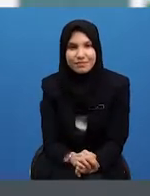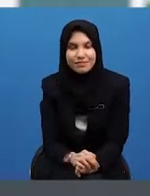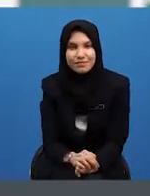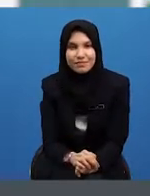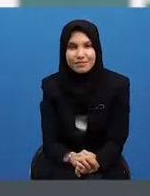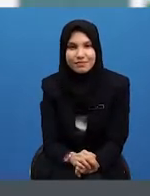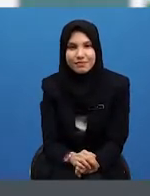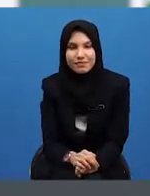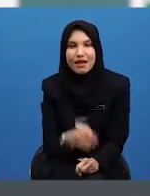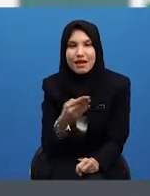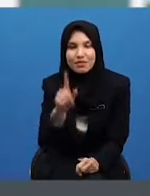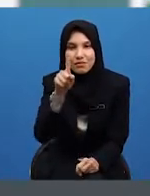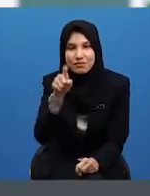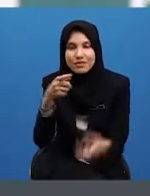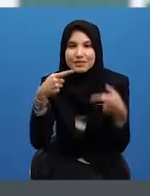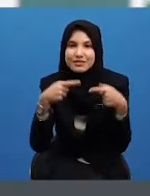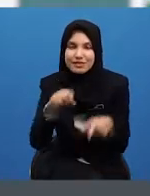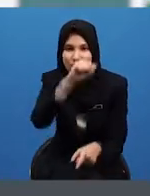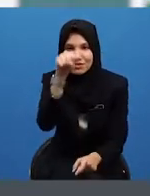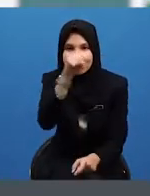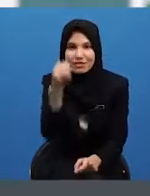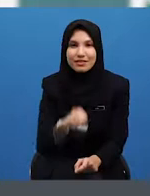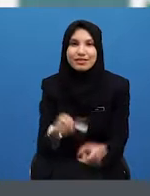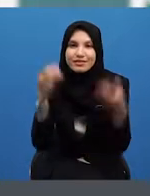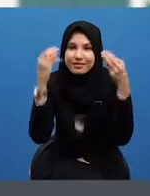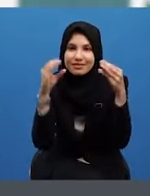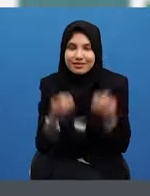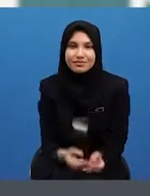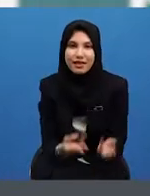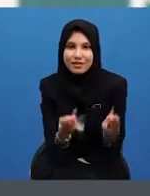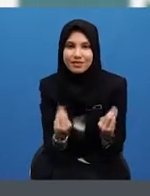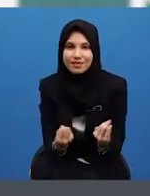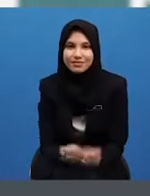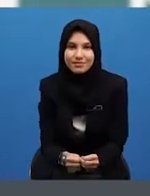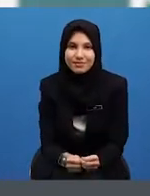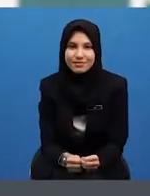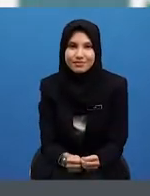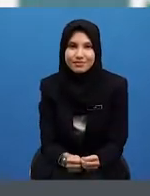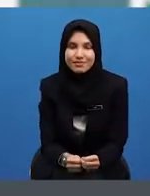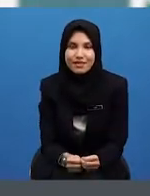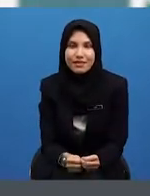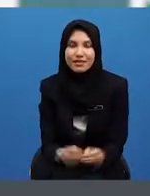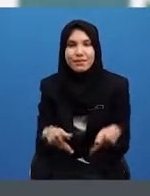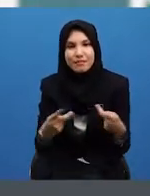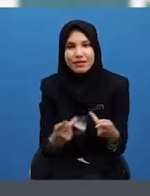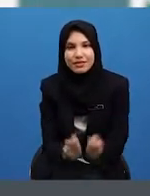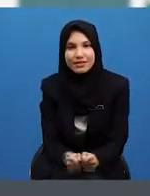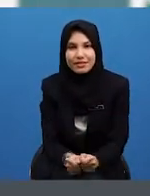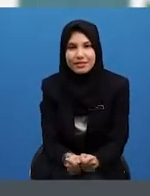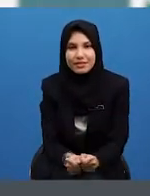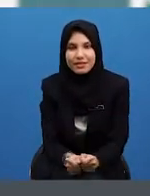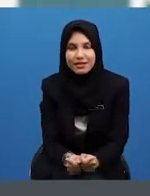jawab soalan soalan cekgu jombre murid kita pergi ke Sesi